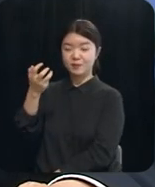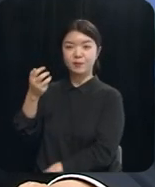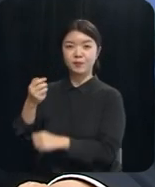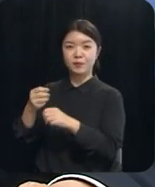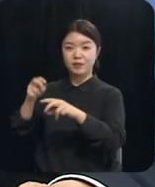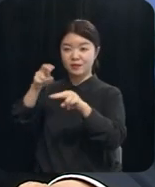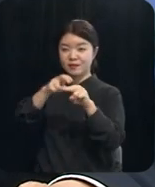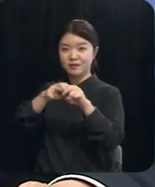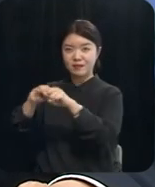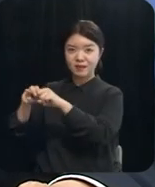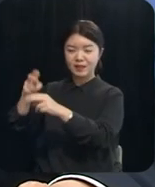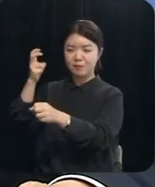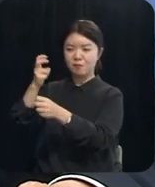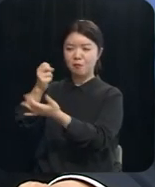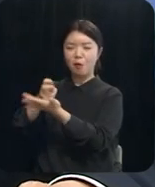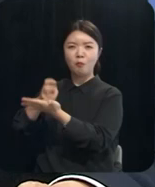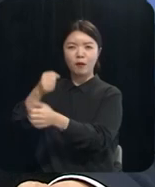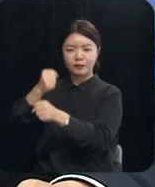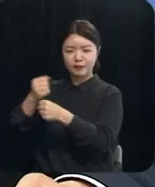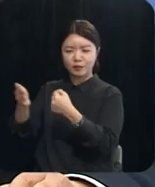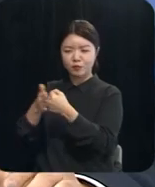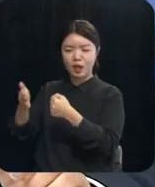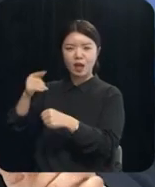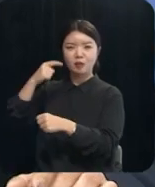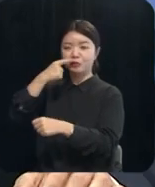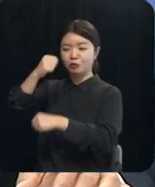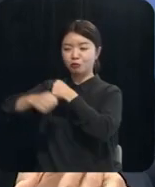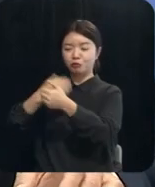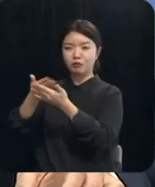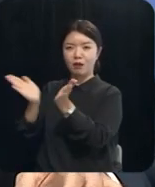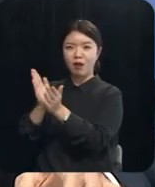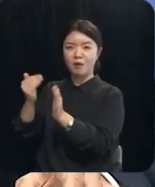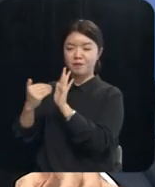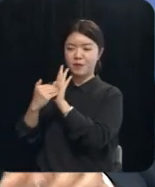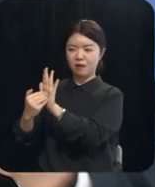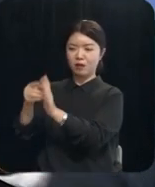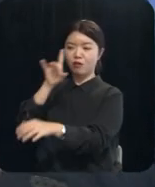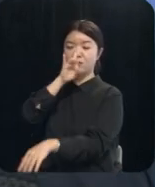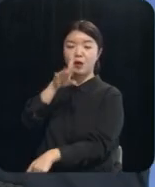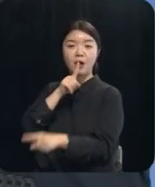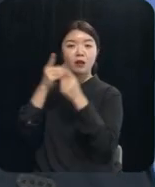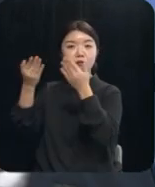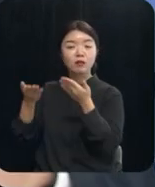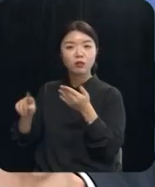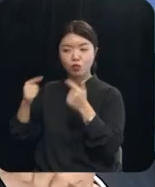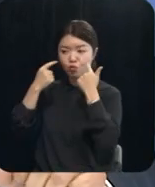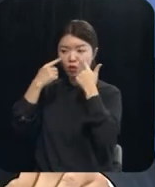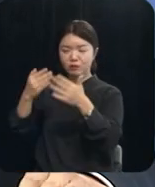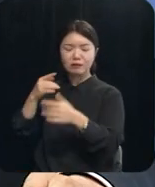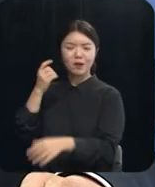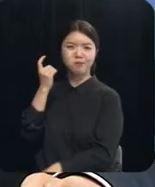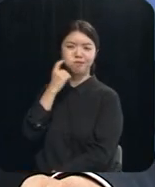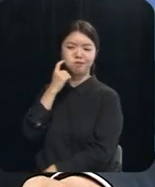180석의 입법 독재로 민주당이 막아서 안 됐다 이렇게 답변하셨거든요. 이것은 명백한 허위예요.